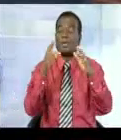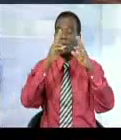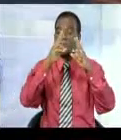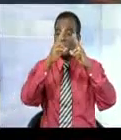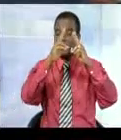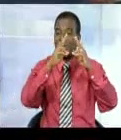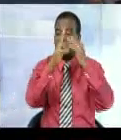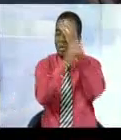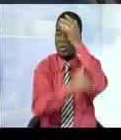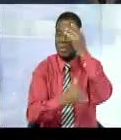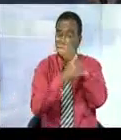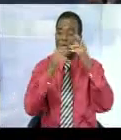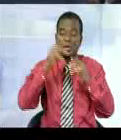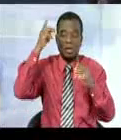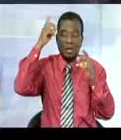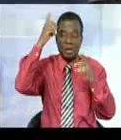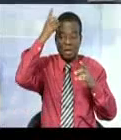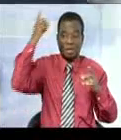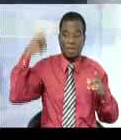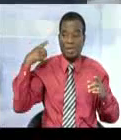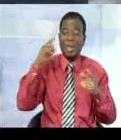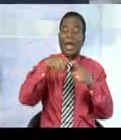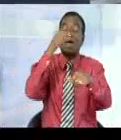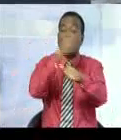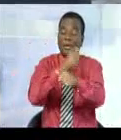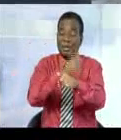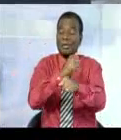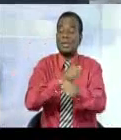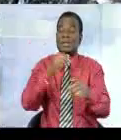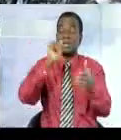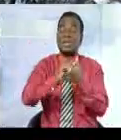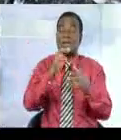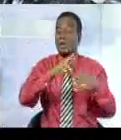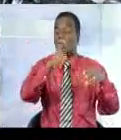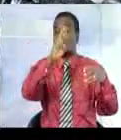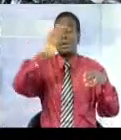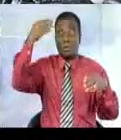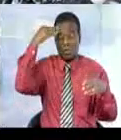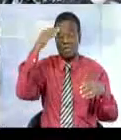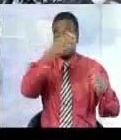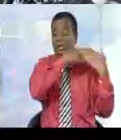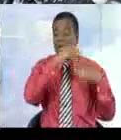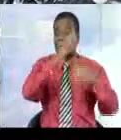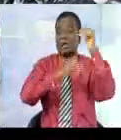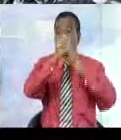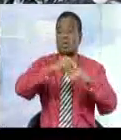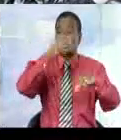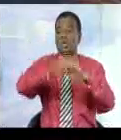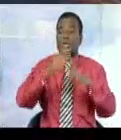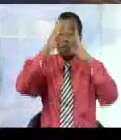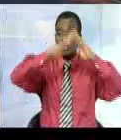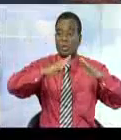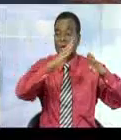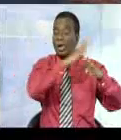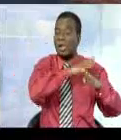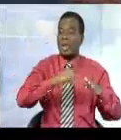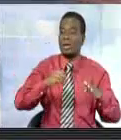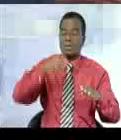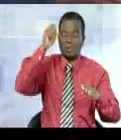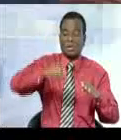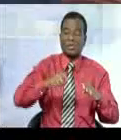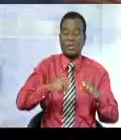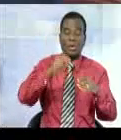l'acte. À Abidjan, c'est le ministre chargé de la construction et de l'urbanisme. Il y a 2 obligations au niveau de cet acte. Il y a l'obligation